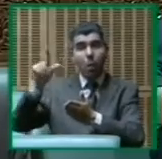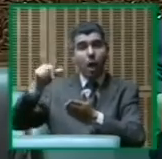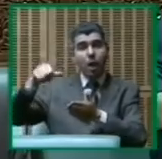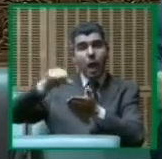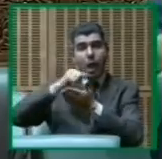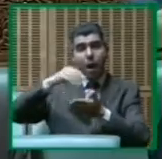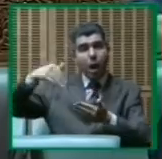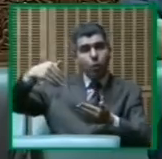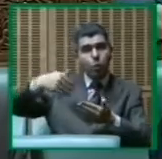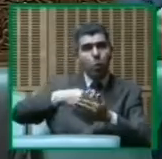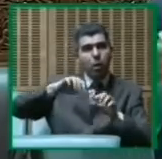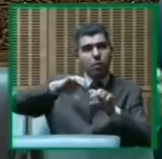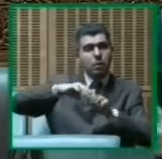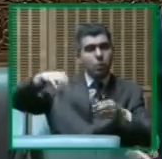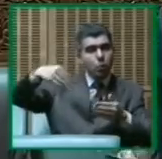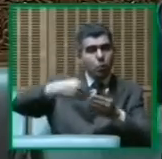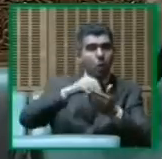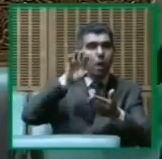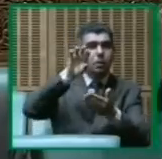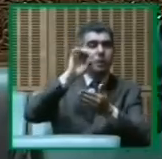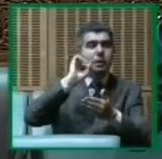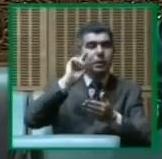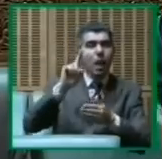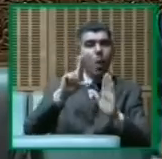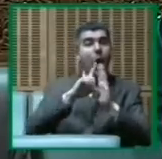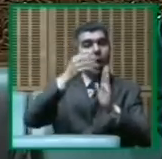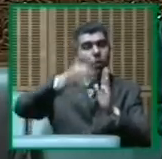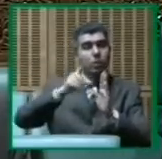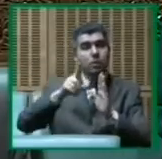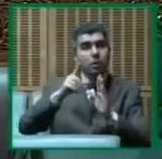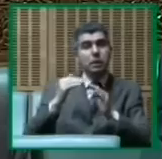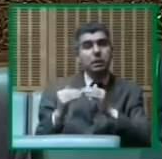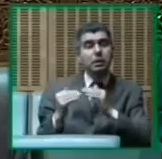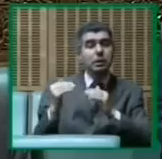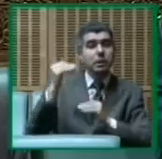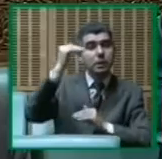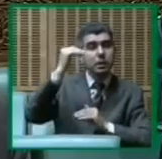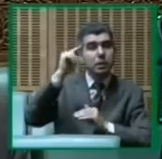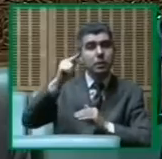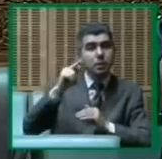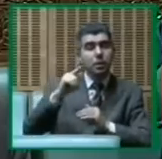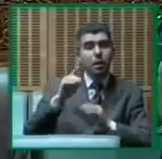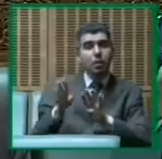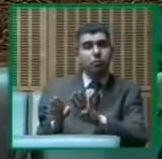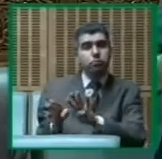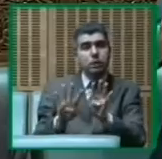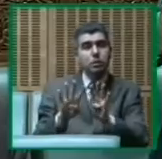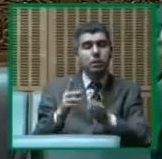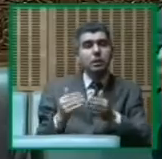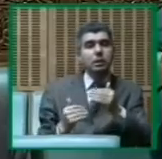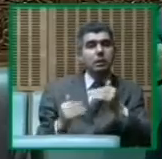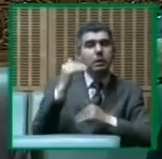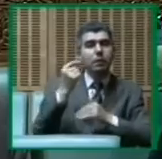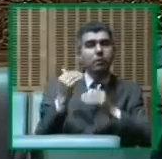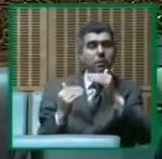برونشمون داز من 2500 درهم الى 8000 درهم. هذا راجل في العالم القروي وكتعرفوا الحاله ديال الوضعيه، الى هذا